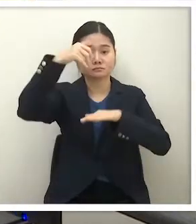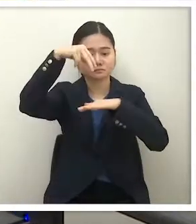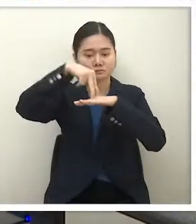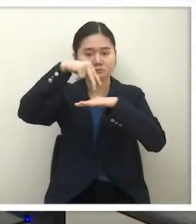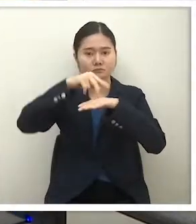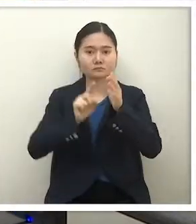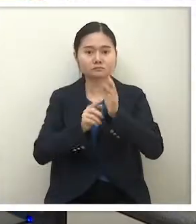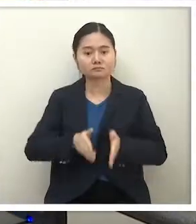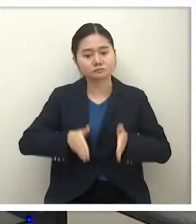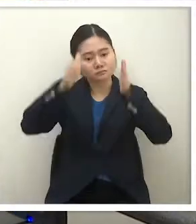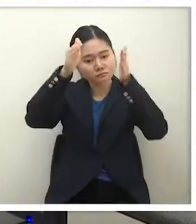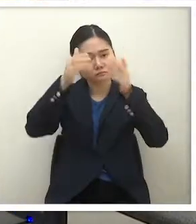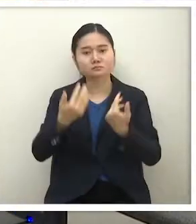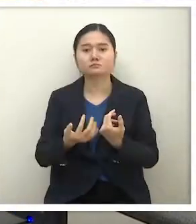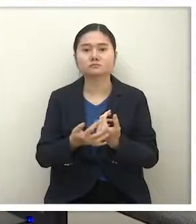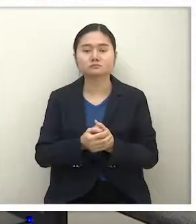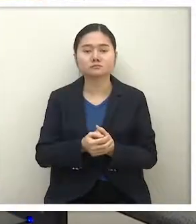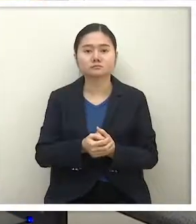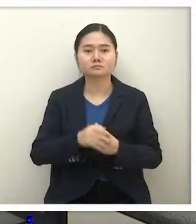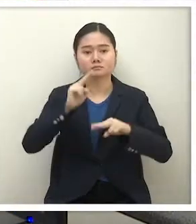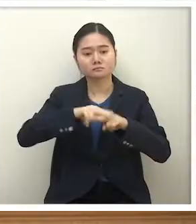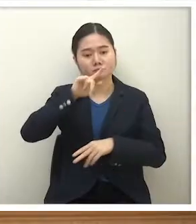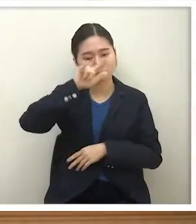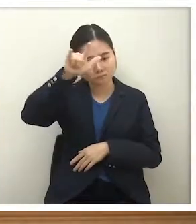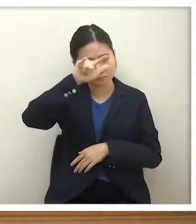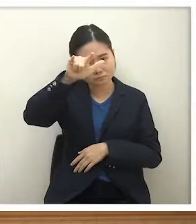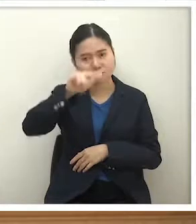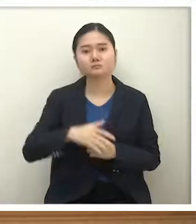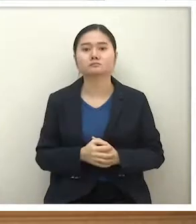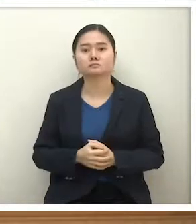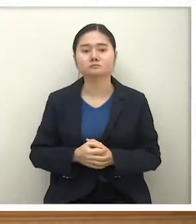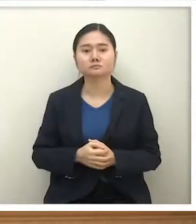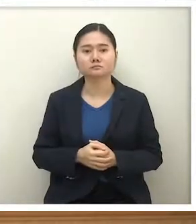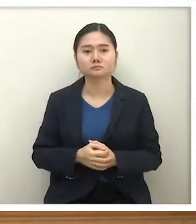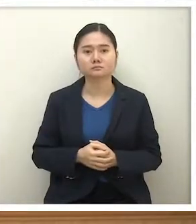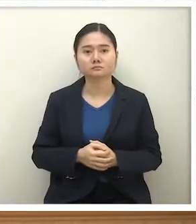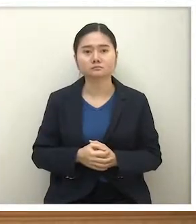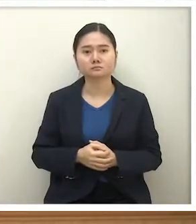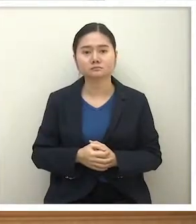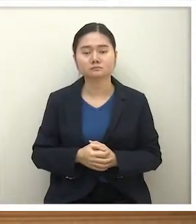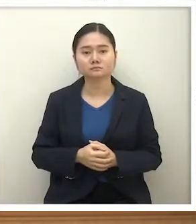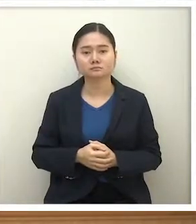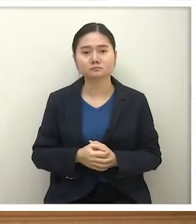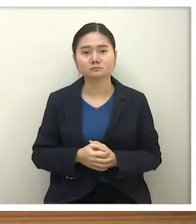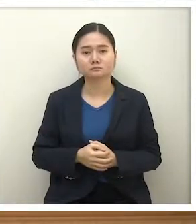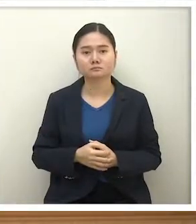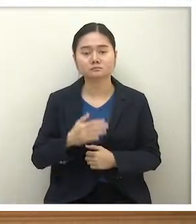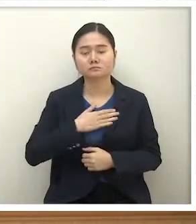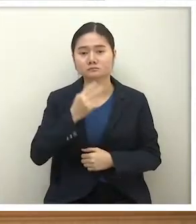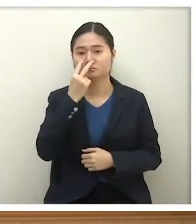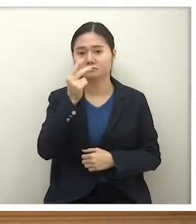เช่นอยู่บนตึกสูงๆหรือนั่งเครื่องบินอยู่เราก็จะมองเห็นเส้นขอบฟ้า